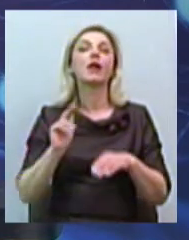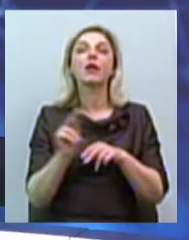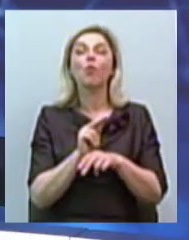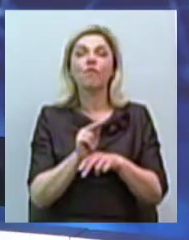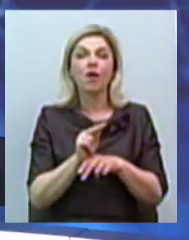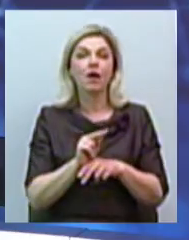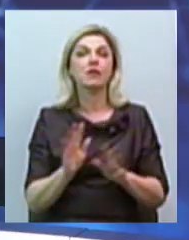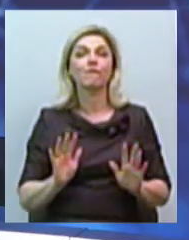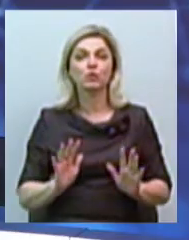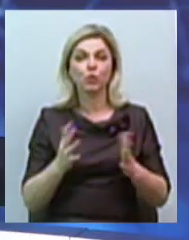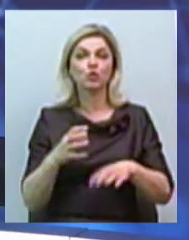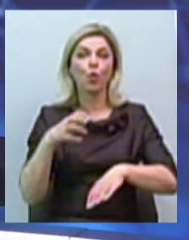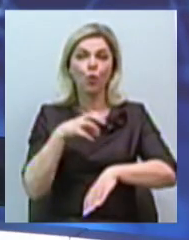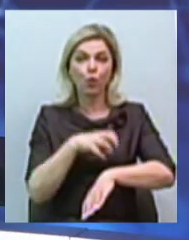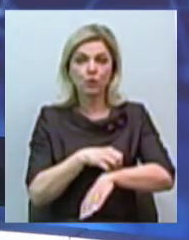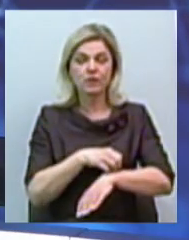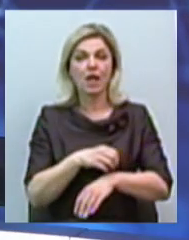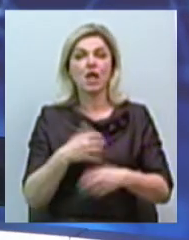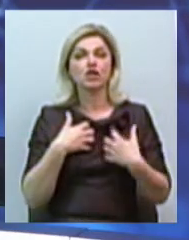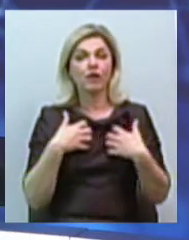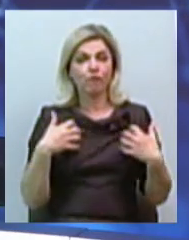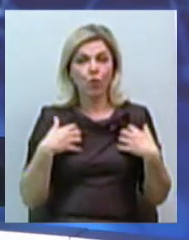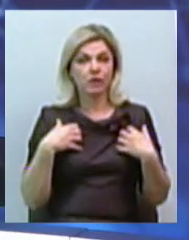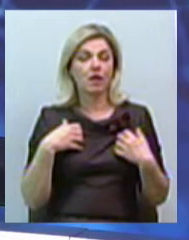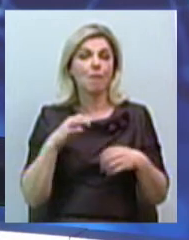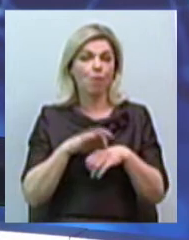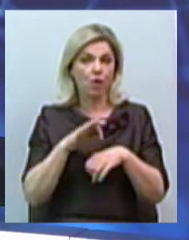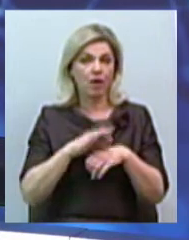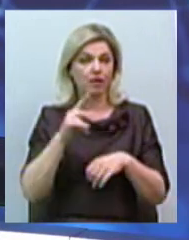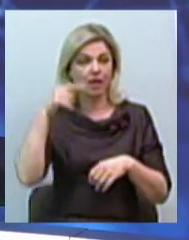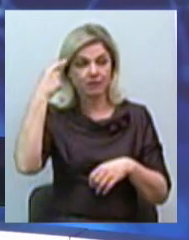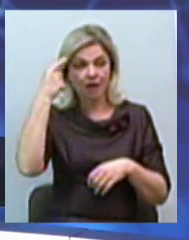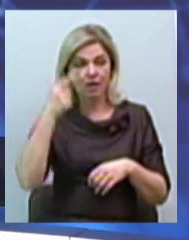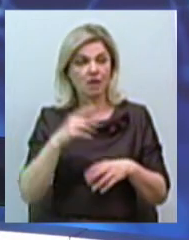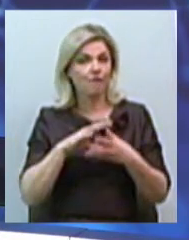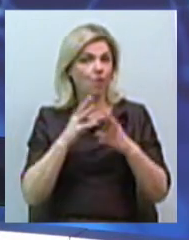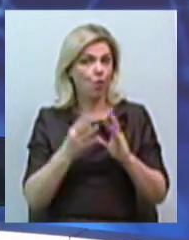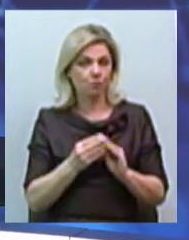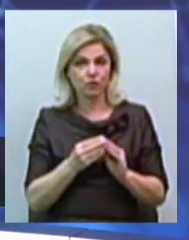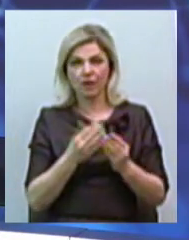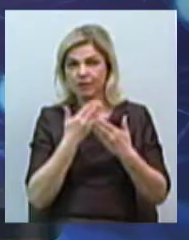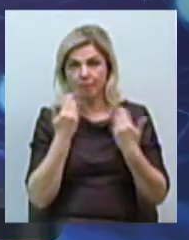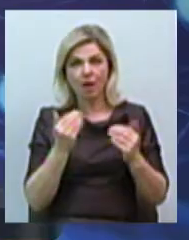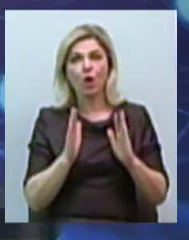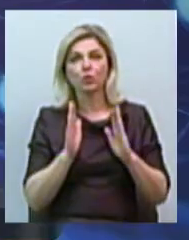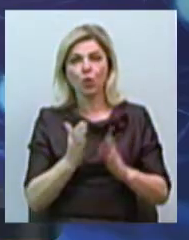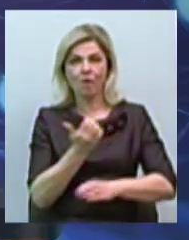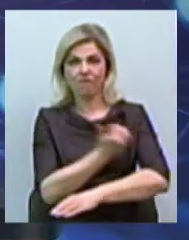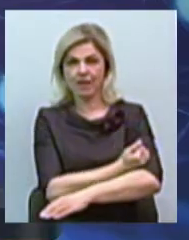випадку укусу твариною хворою на сказ взагалі його немає, так? Лише є вакцинація?